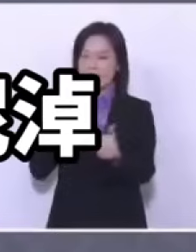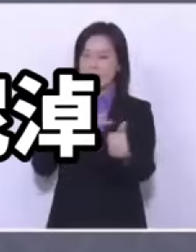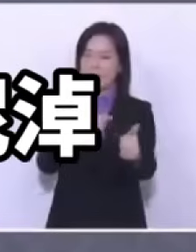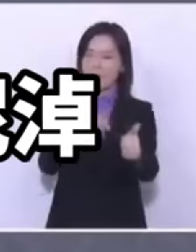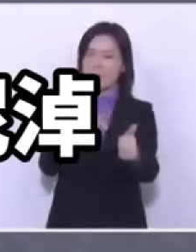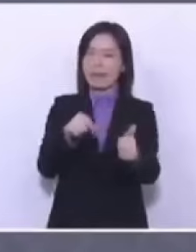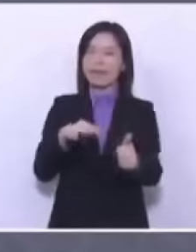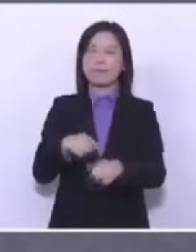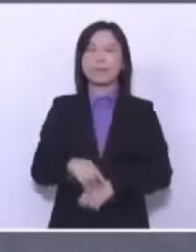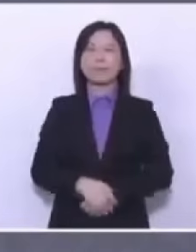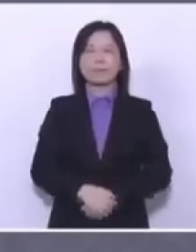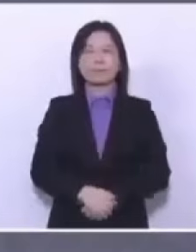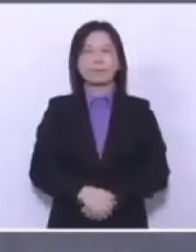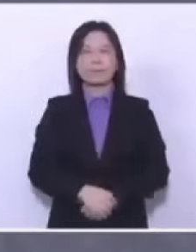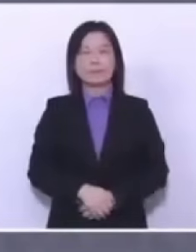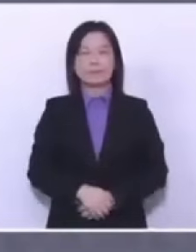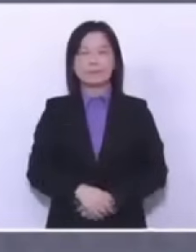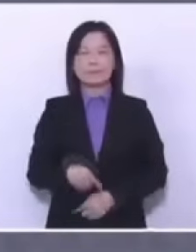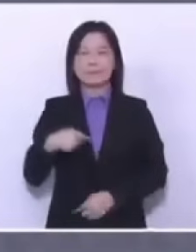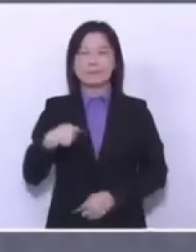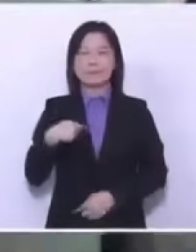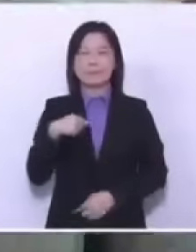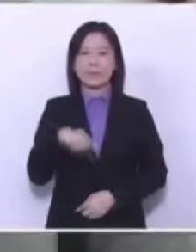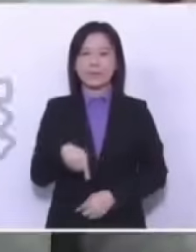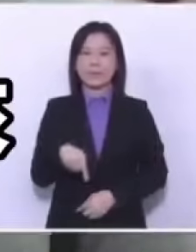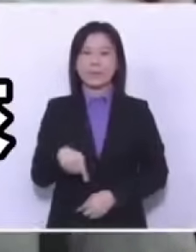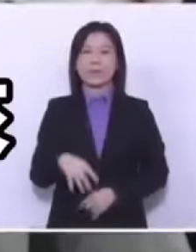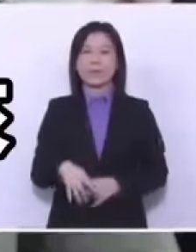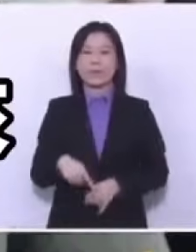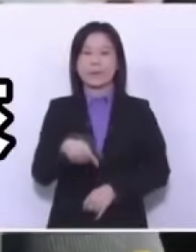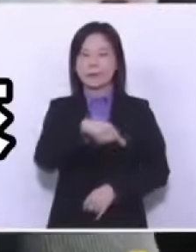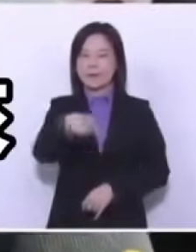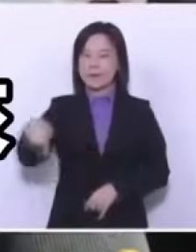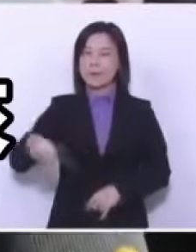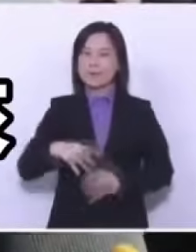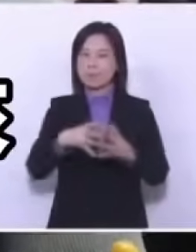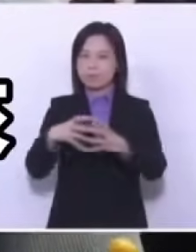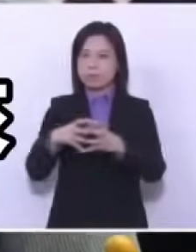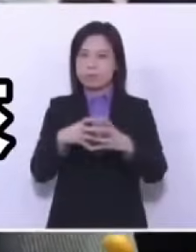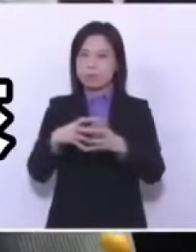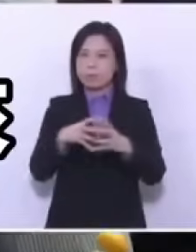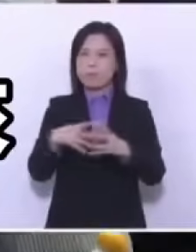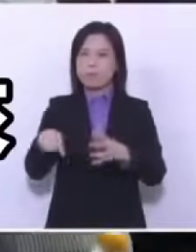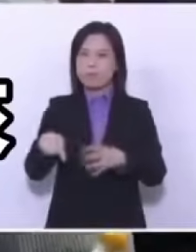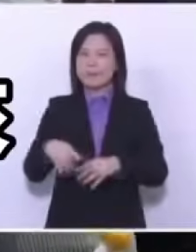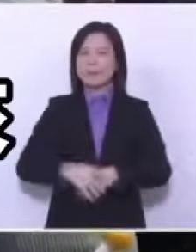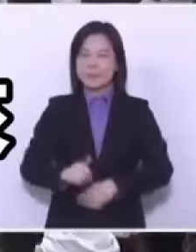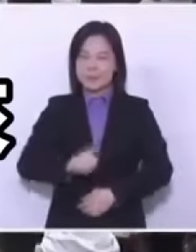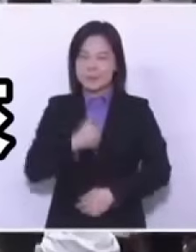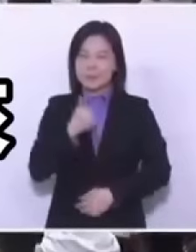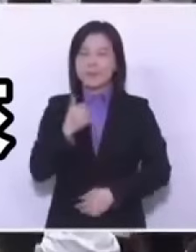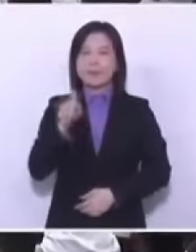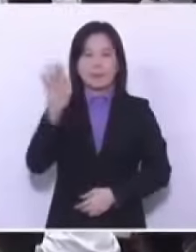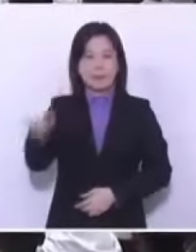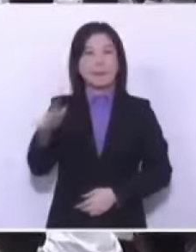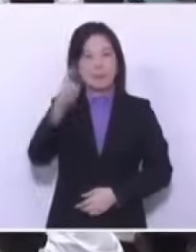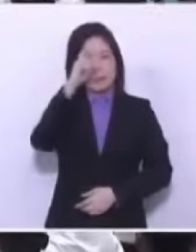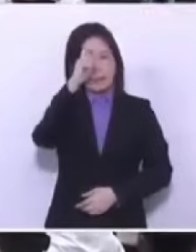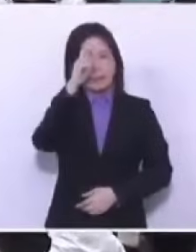态的泥淖。我要团结我们彼此，迈向一个真正属于我们的未来。